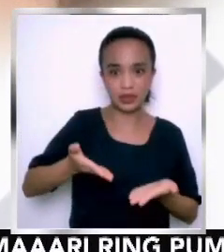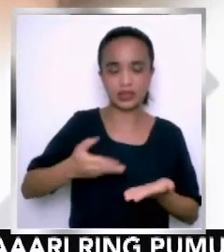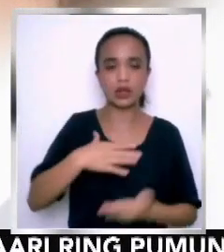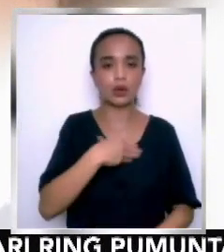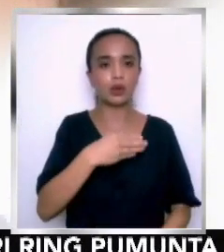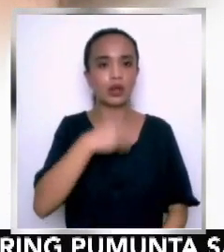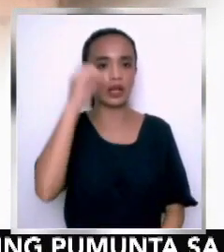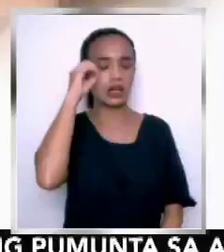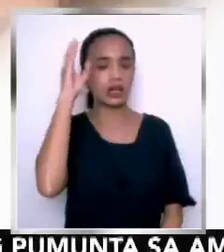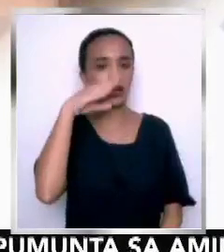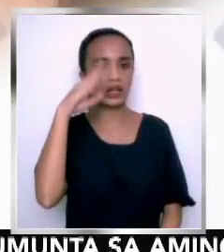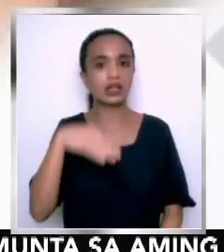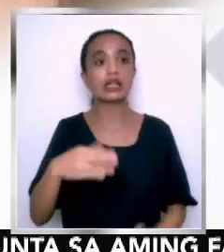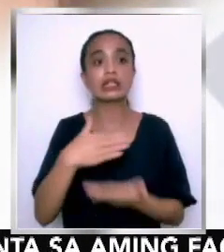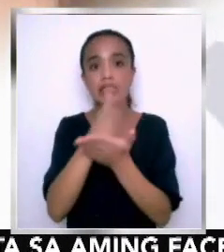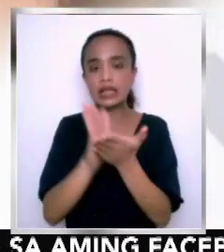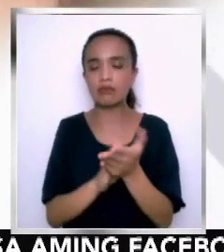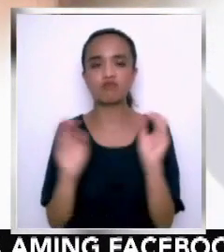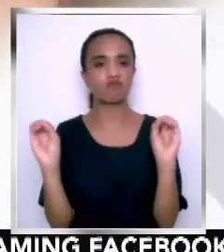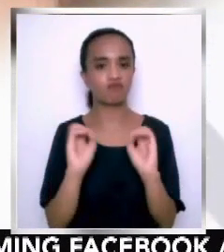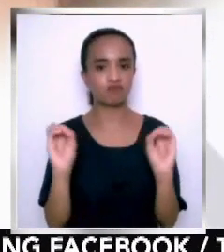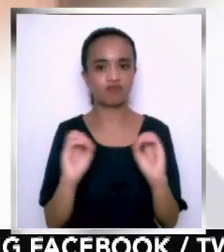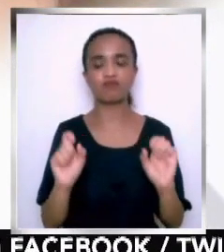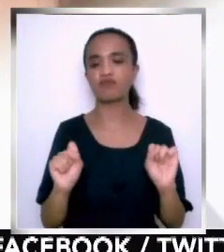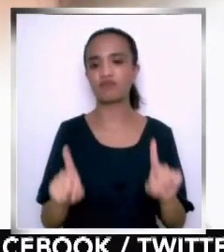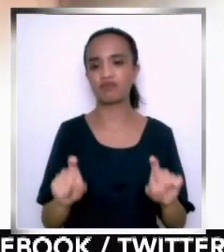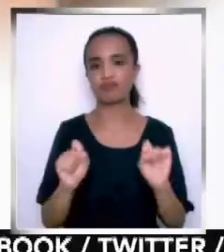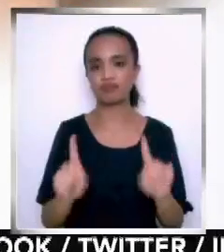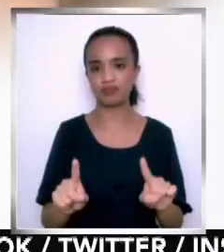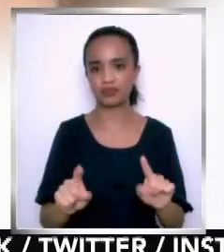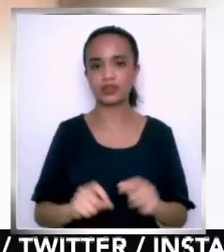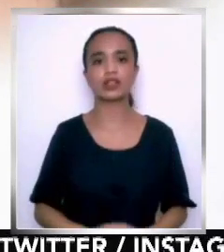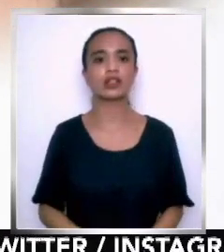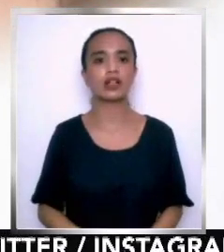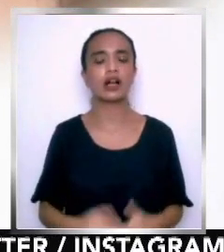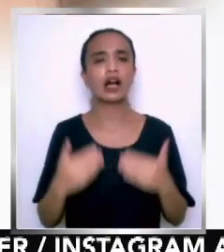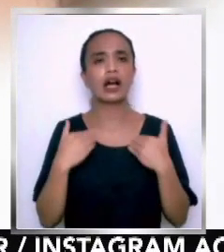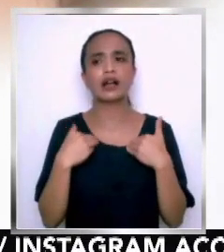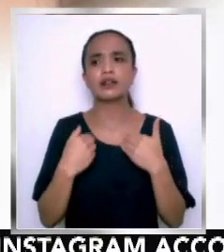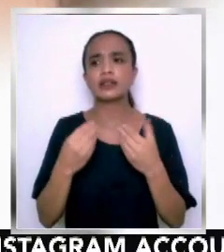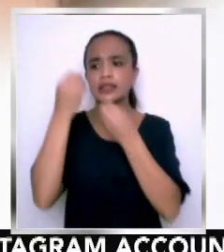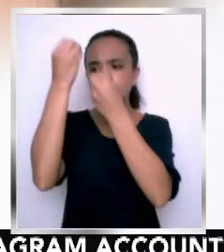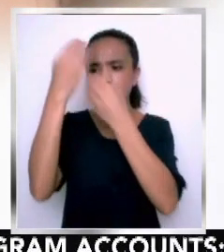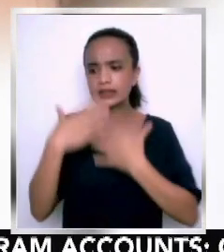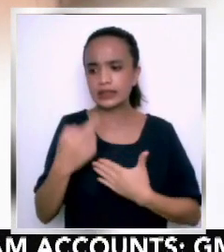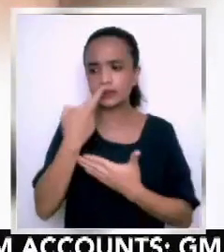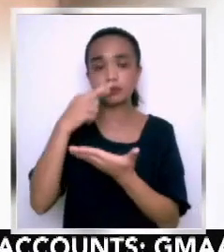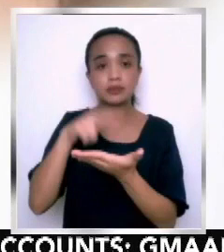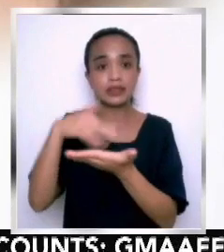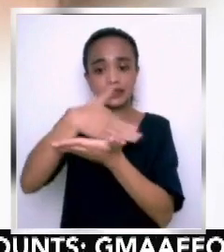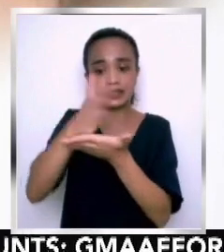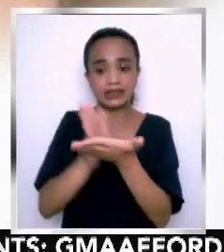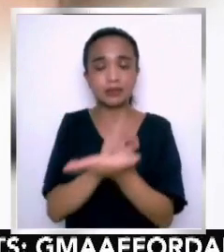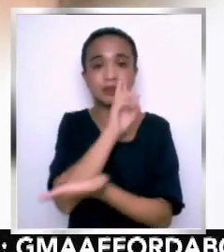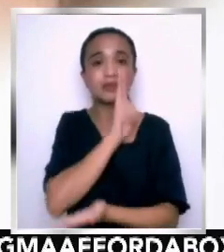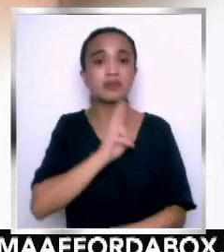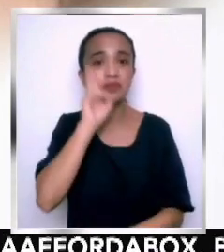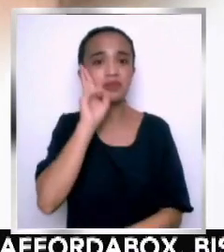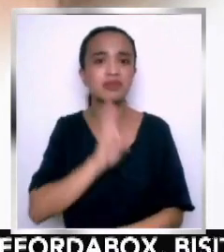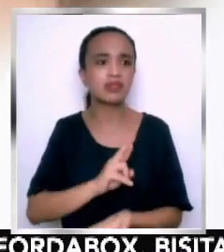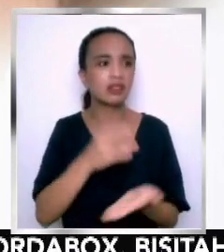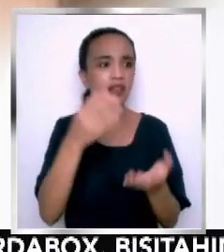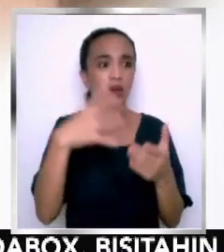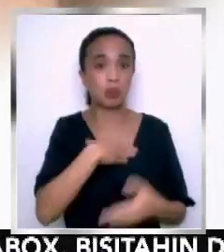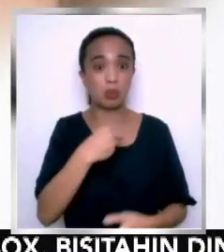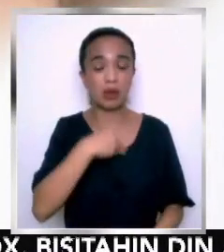binibenta ng white onion. We've also received reports na meron pong mga restaurants na sabi na wala na silang mabiling white onion. So all of